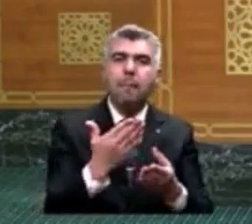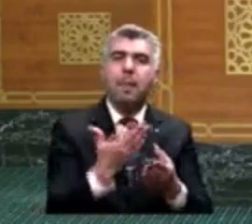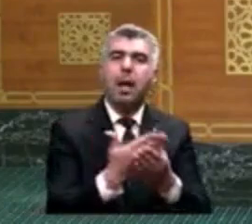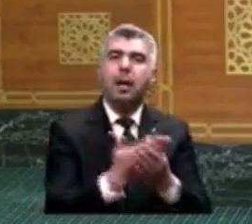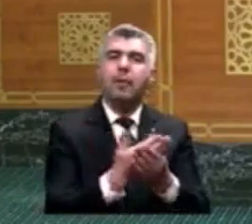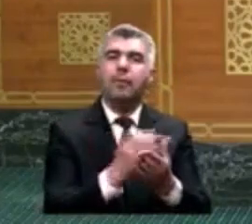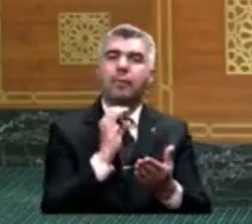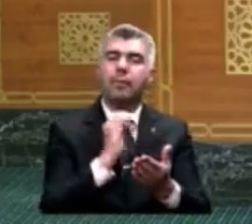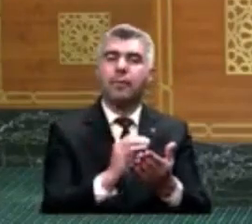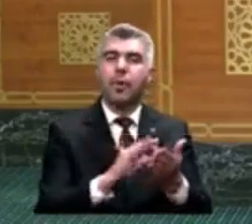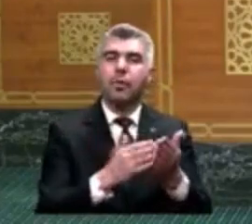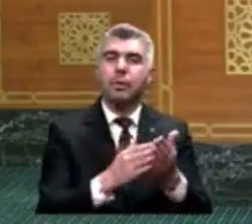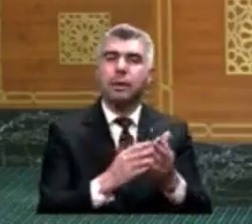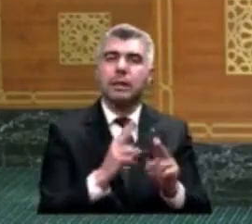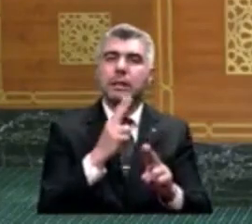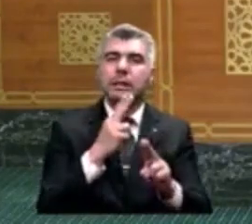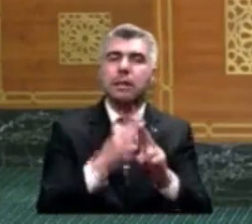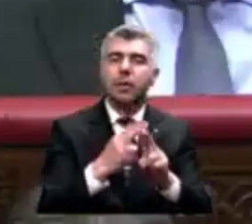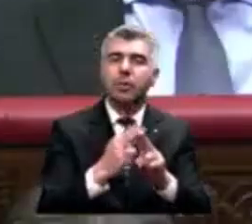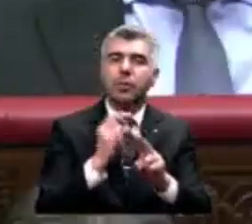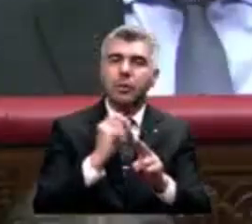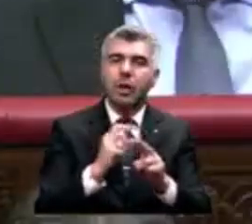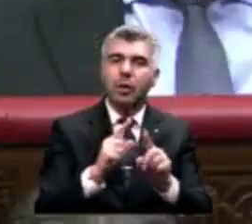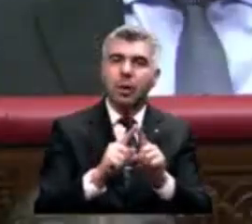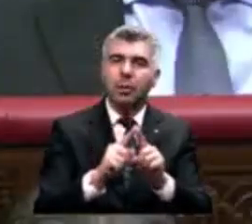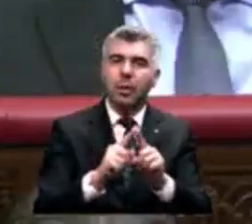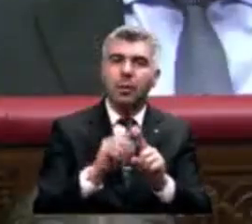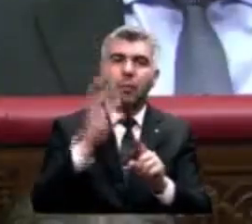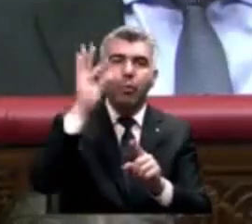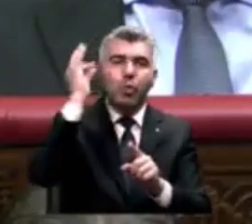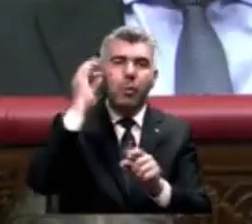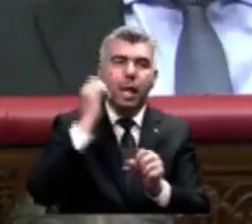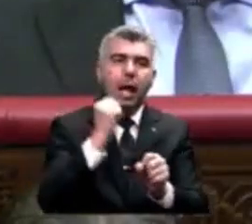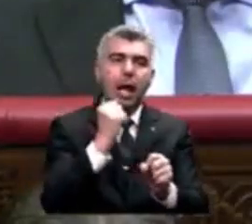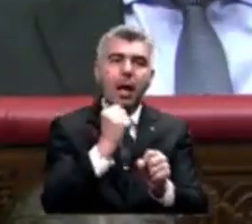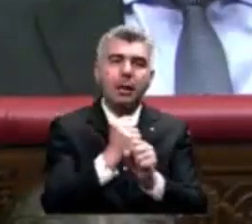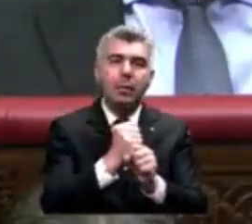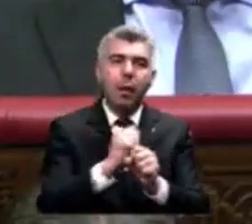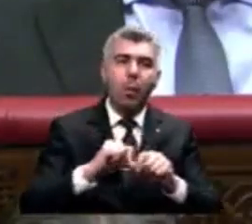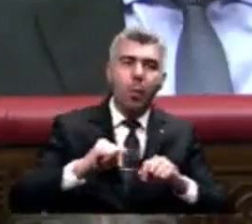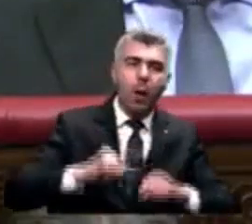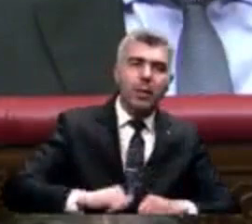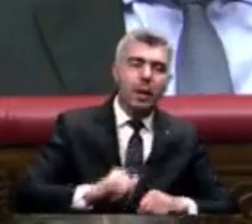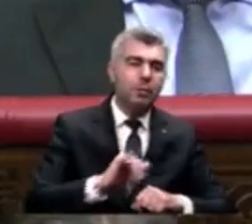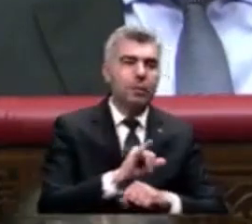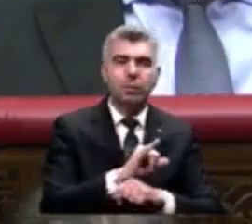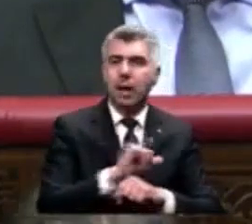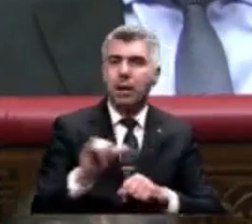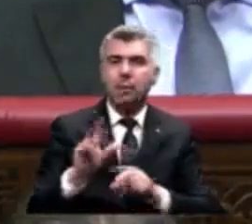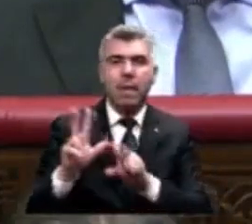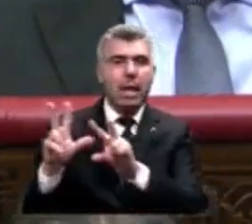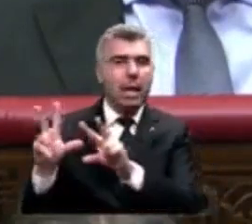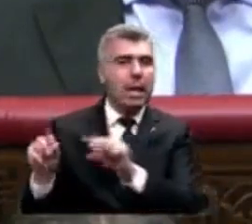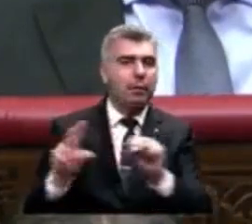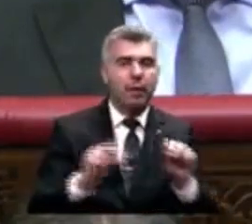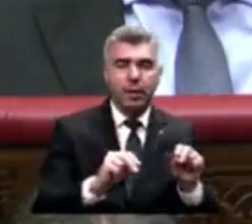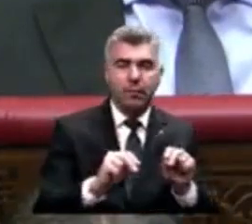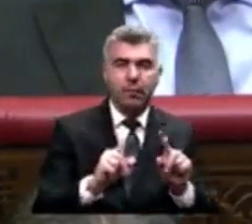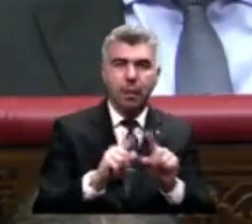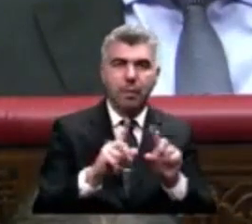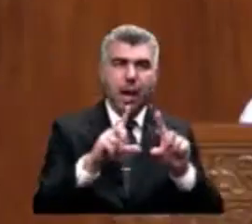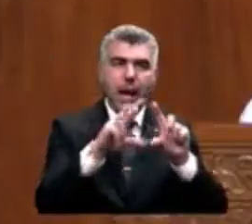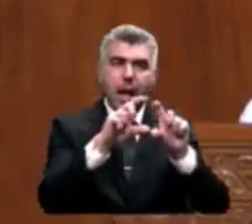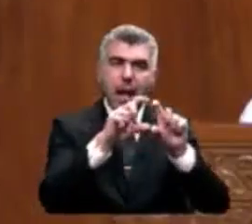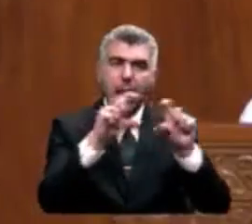لملف ما كان يسمى أطر الأكاديميات الذين سيتوفرون على رقم